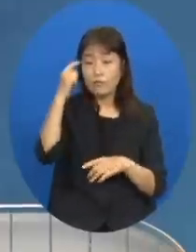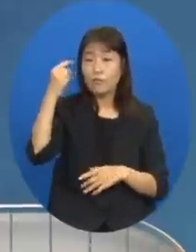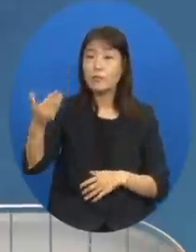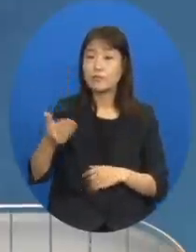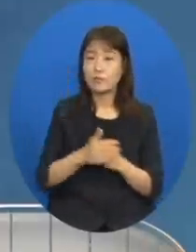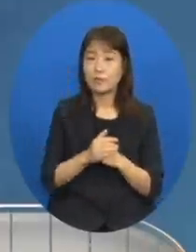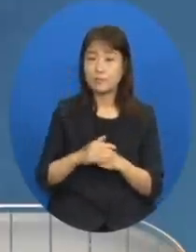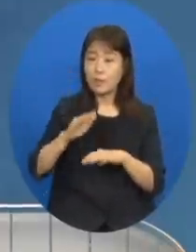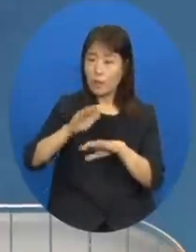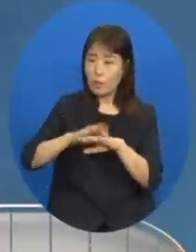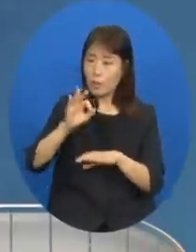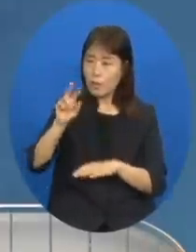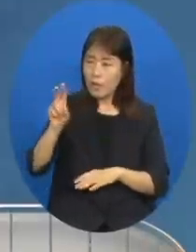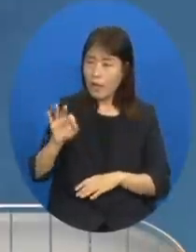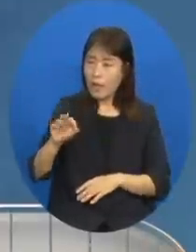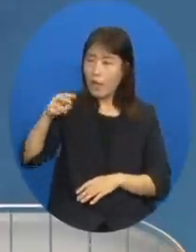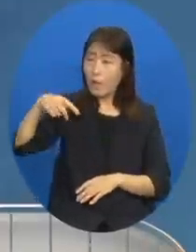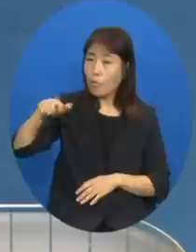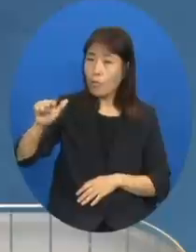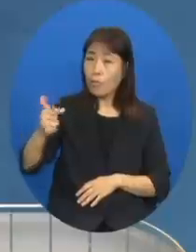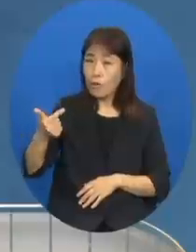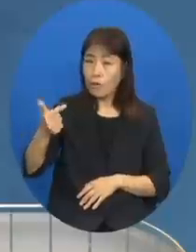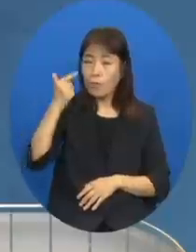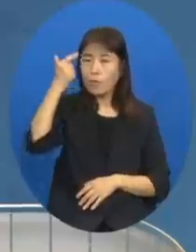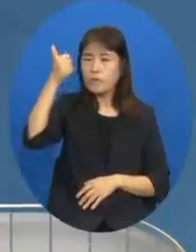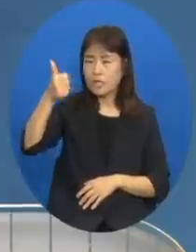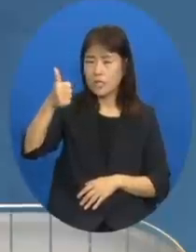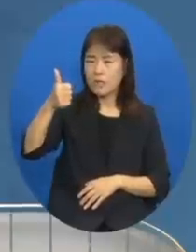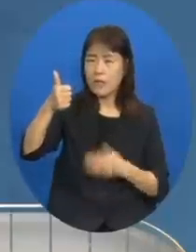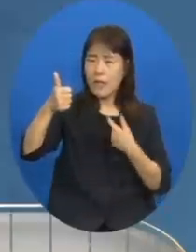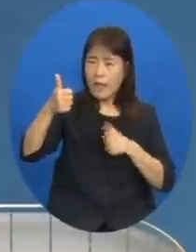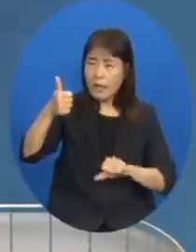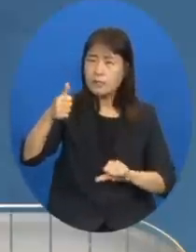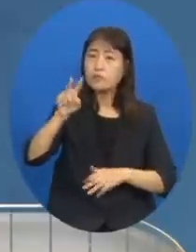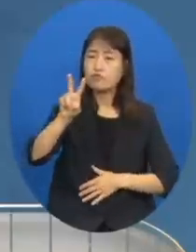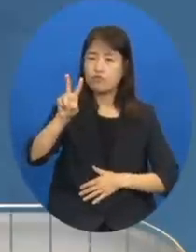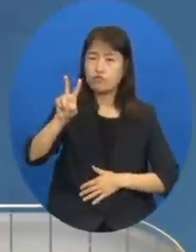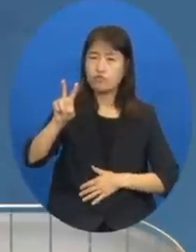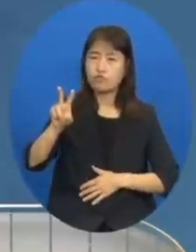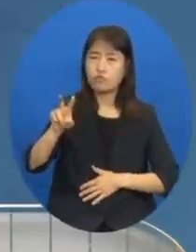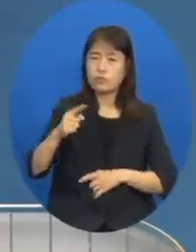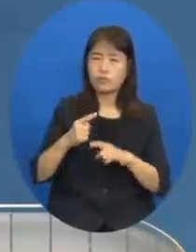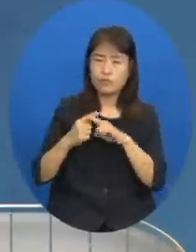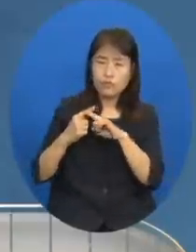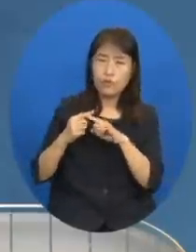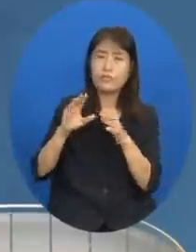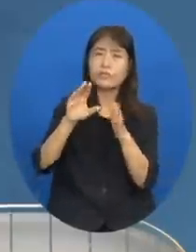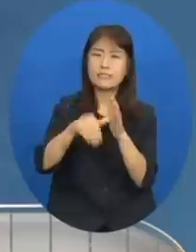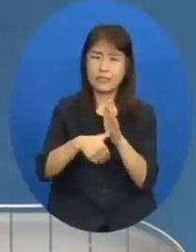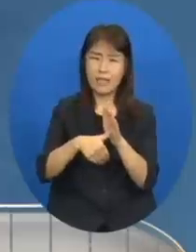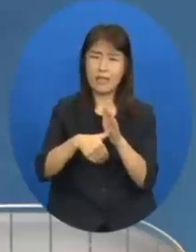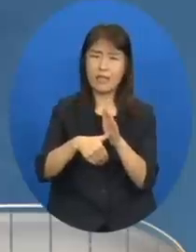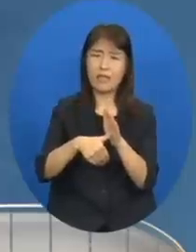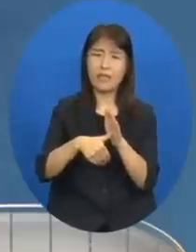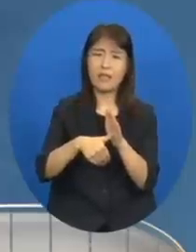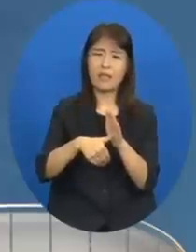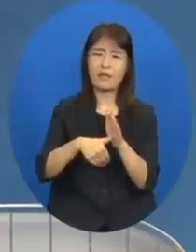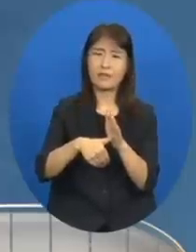두 아들이 순교했을 때 공산당 청년에게 그렇게 죽었을 때 그때